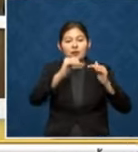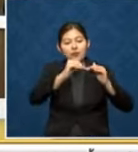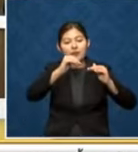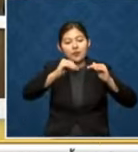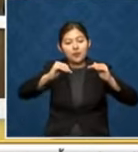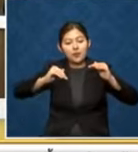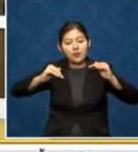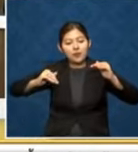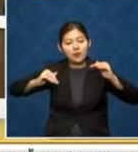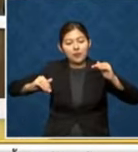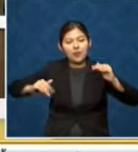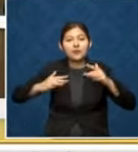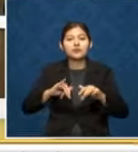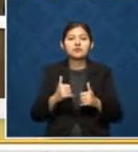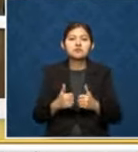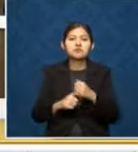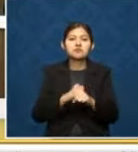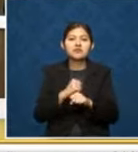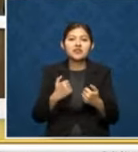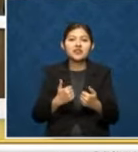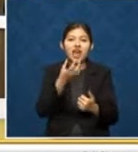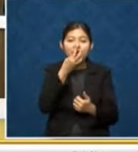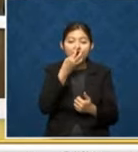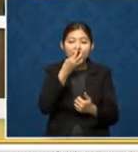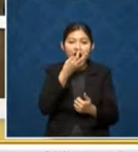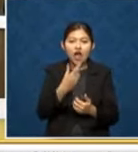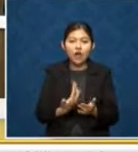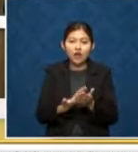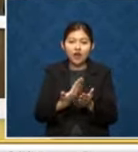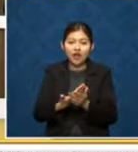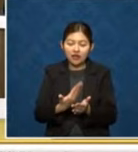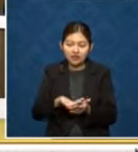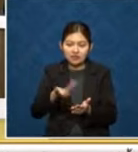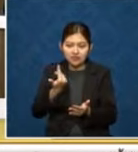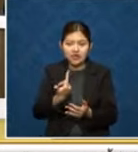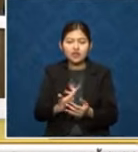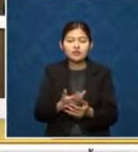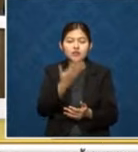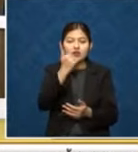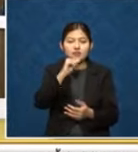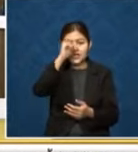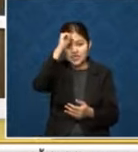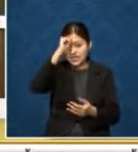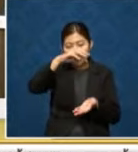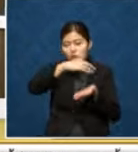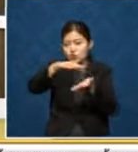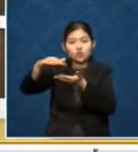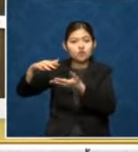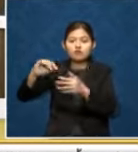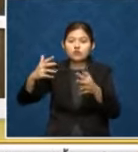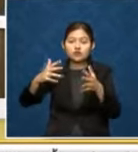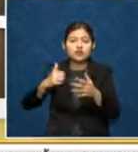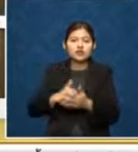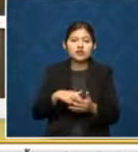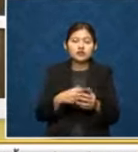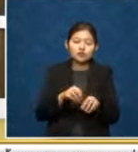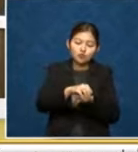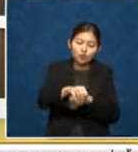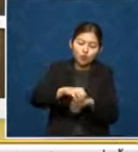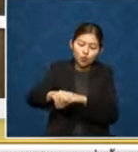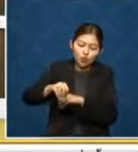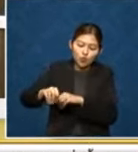ๆนะครับปีนี้ข้าวน่าจะราคาแพงที่สุดในรอบ16ปีนะครับเพราะว่าอินเดียก็ไม่ส่งออกผลผลิตก็ต่ำเพราะว่าฝน